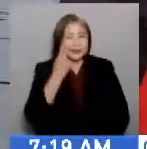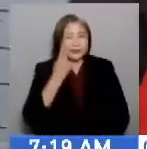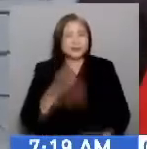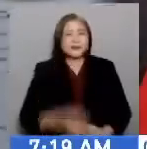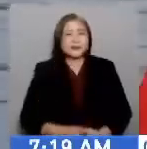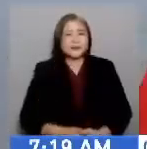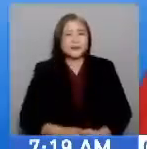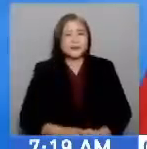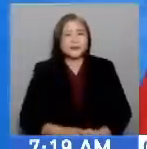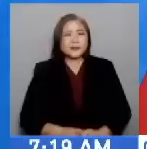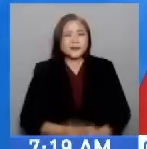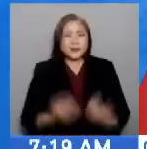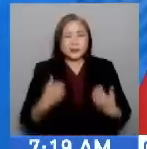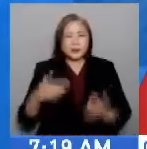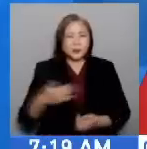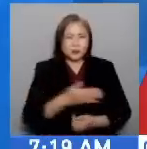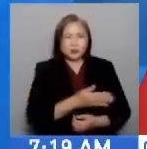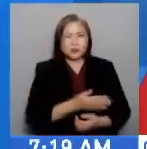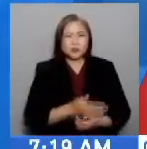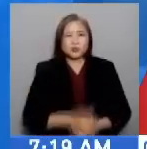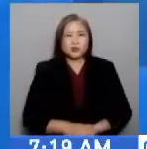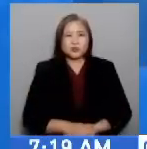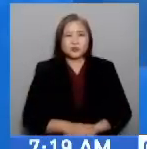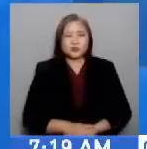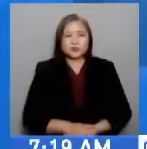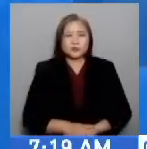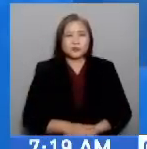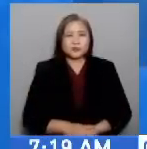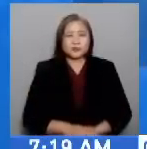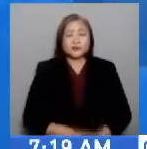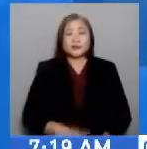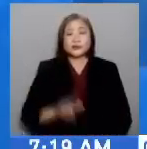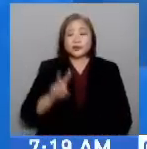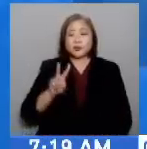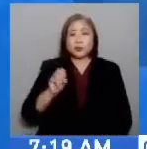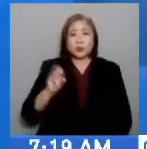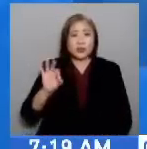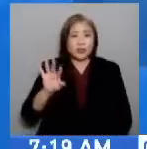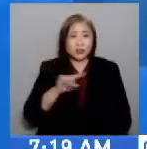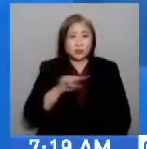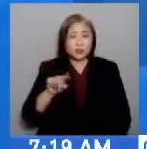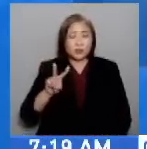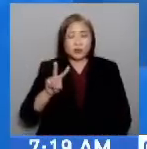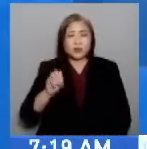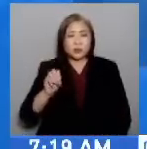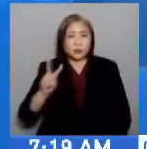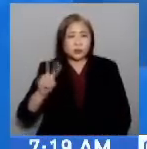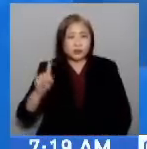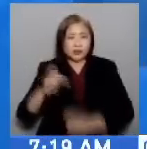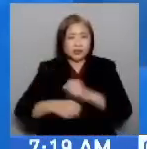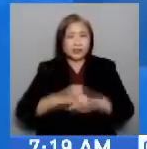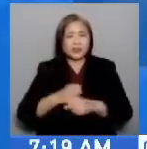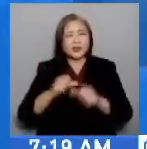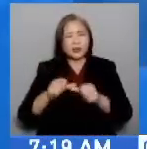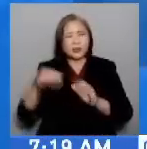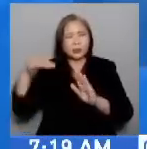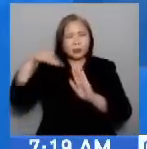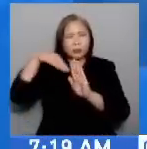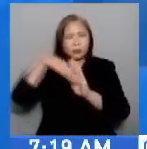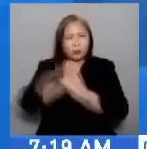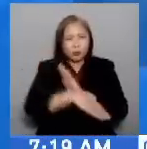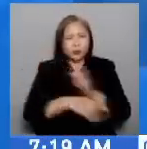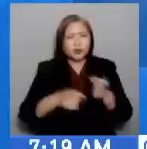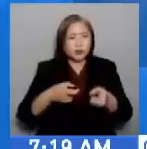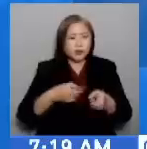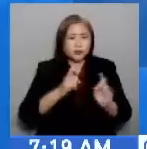dito, Bulungan. Mula 2019 hanggang 2021, patuloy ang pagbaba ng fisheries production ng bansa o dami